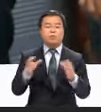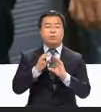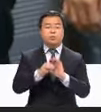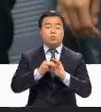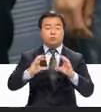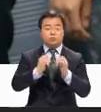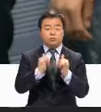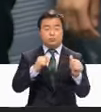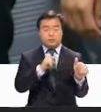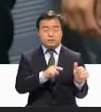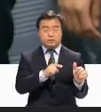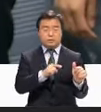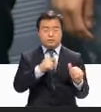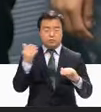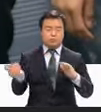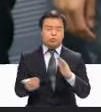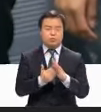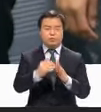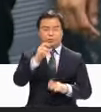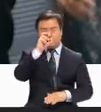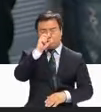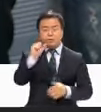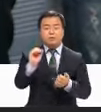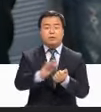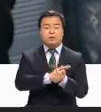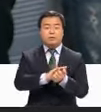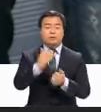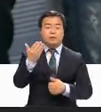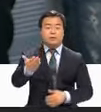국민들에게 최대한의 그런